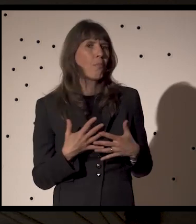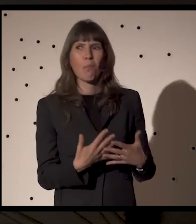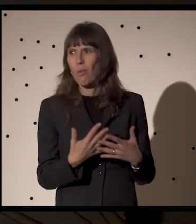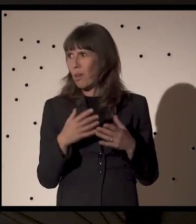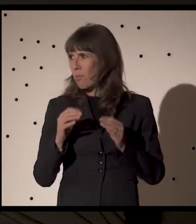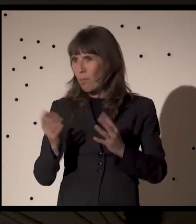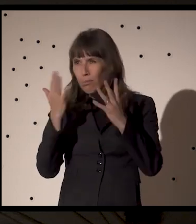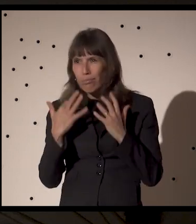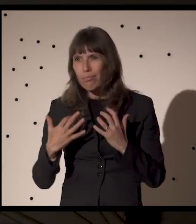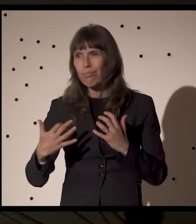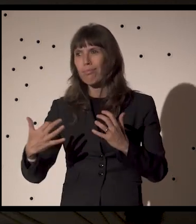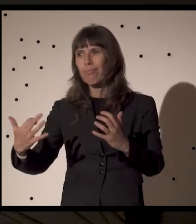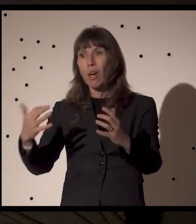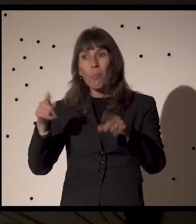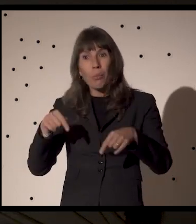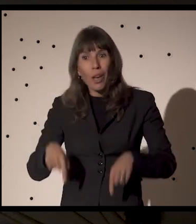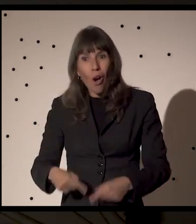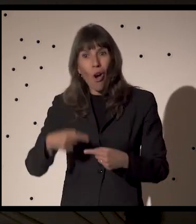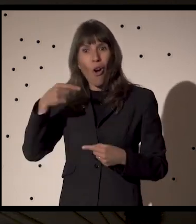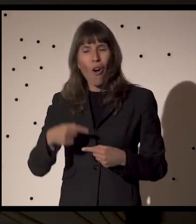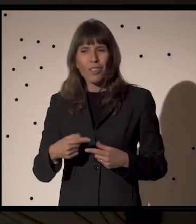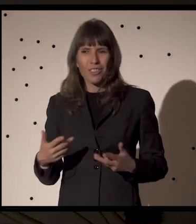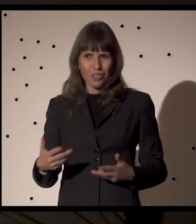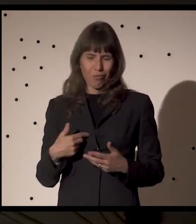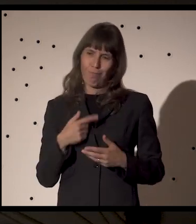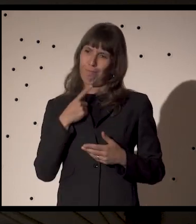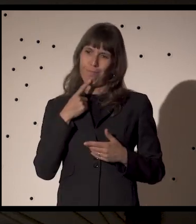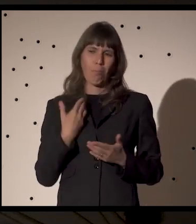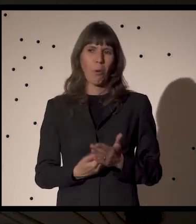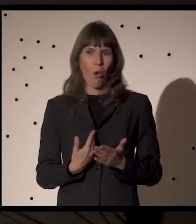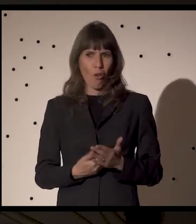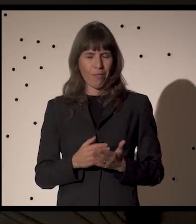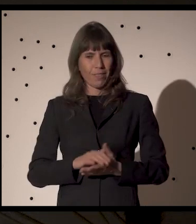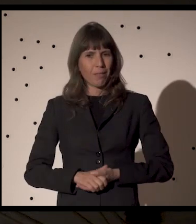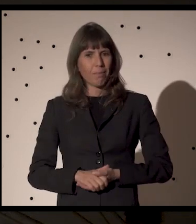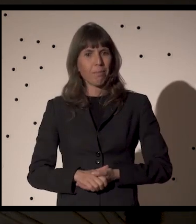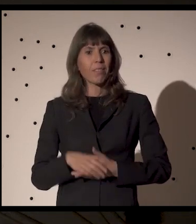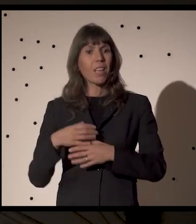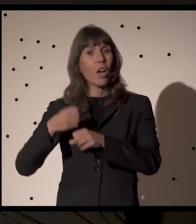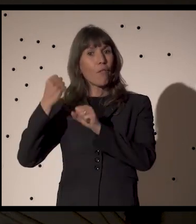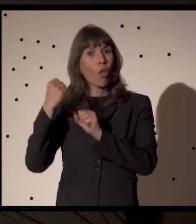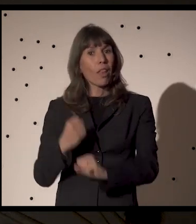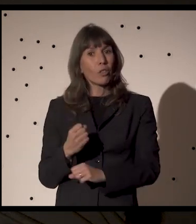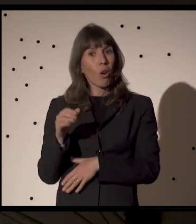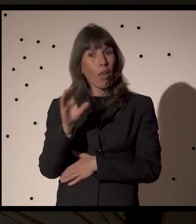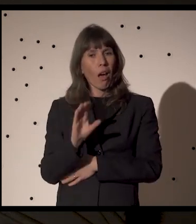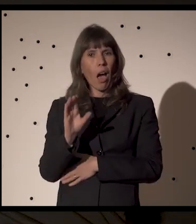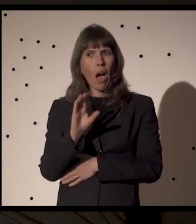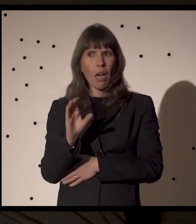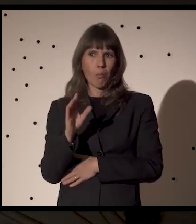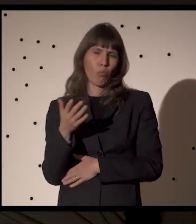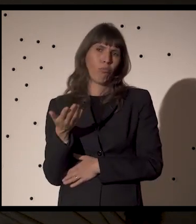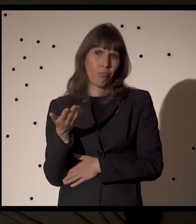di oggi lo sta a testimoniare una volta di più fondazione cari può sempre avuto una grandissima attenzione per la cultura e